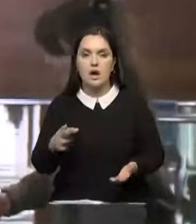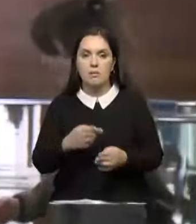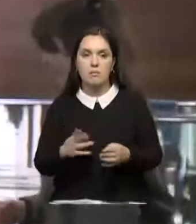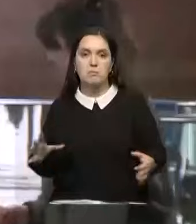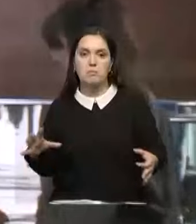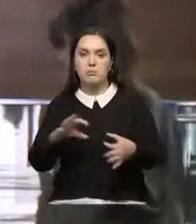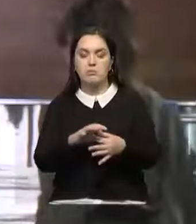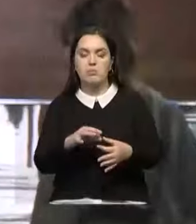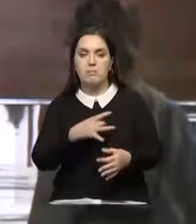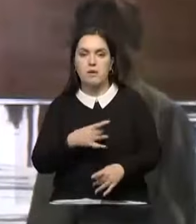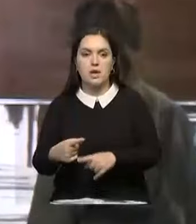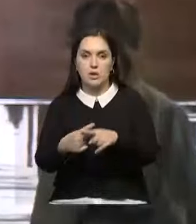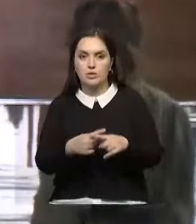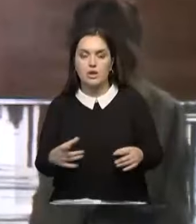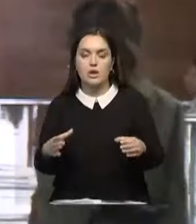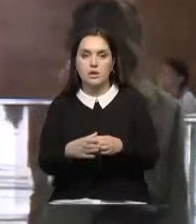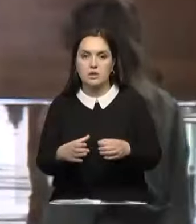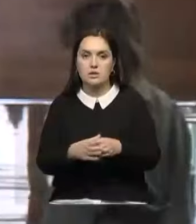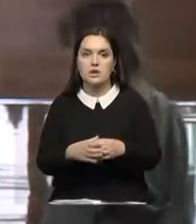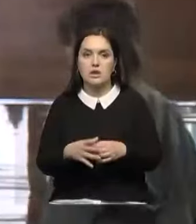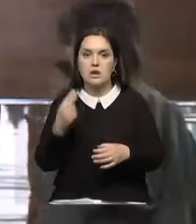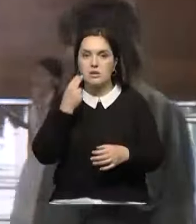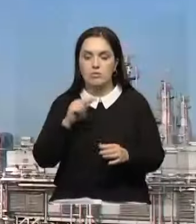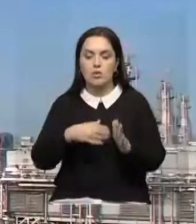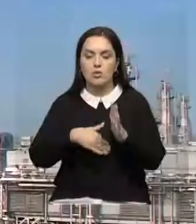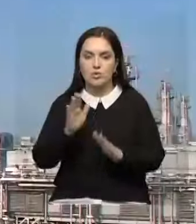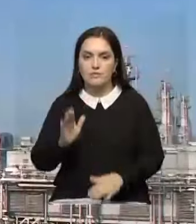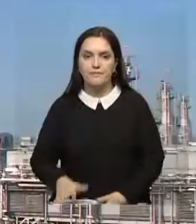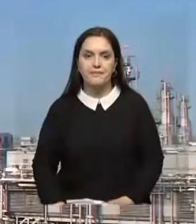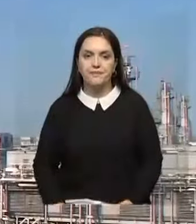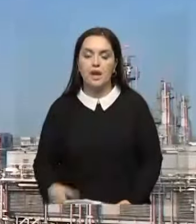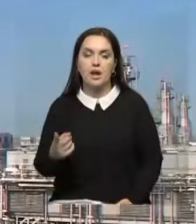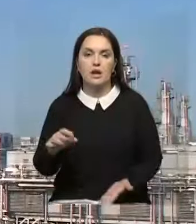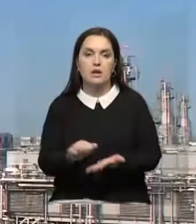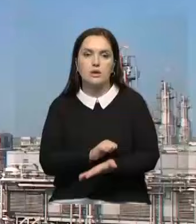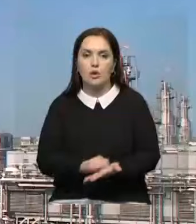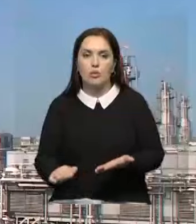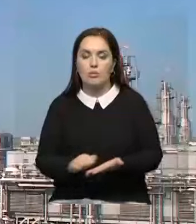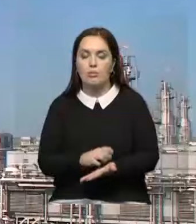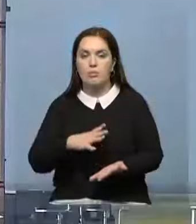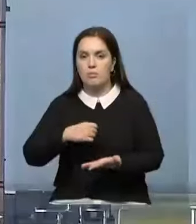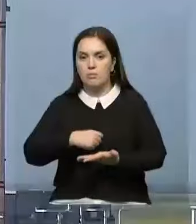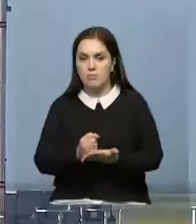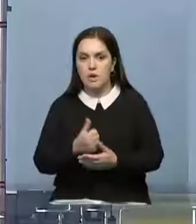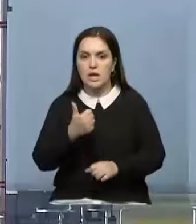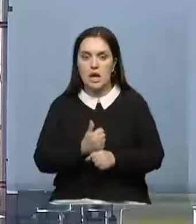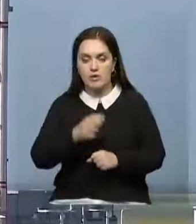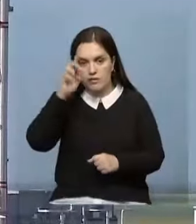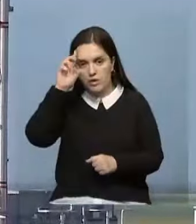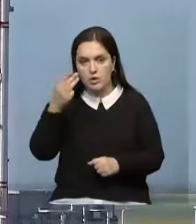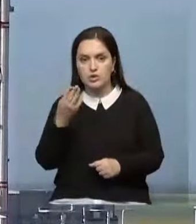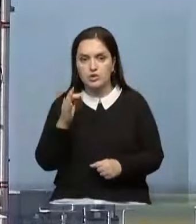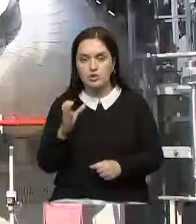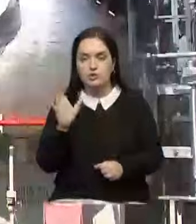присоединение Беларуси к организации делает этот проект качественно лучше. Один из документов, который приняли главы государств ШОС,